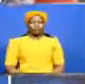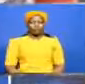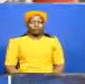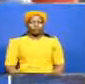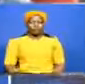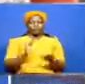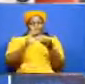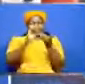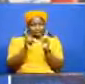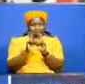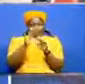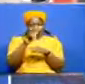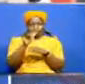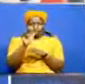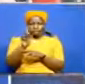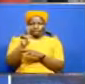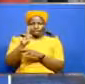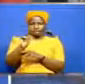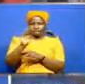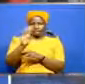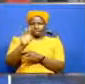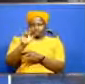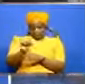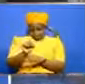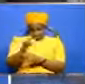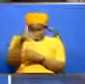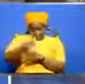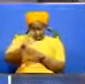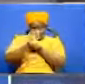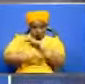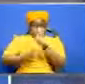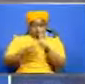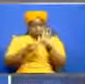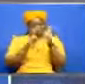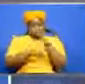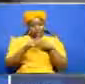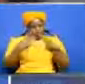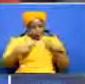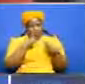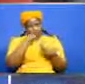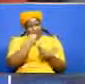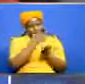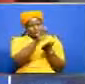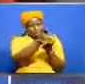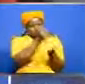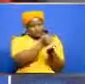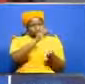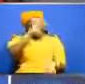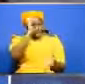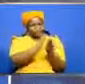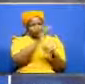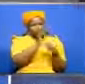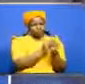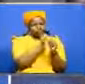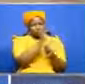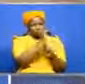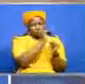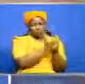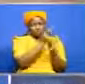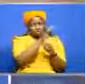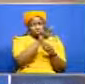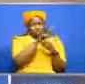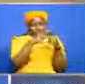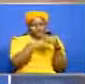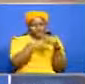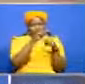Takwimu kutoka shirika la kitaifa la takwimu hapa nchini zinaashiria kuwa watu walio na ajira walipungua kutoka milioni 15.9